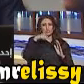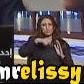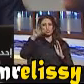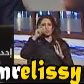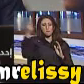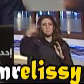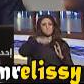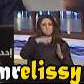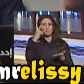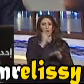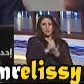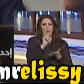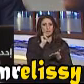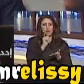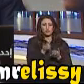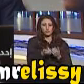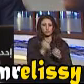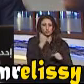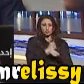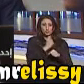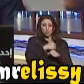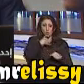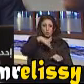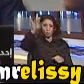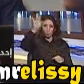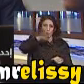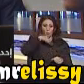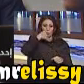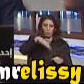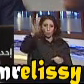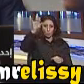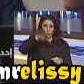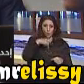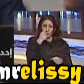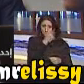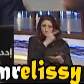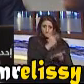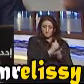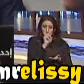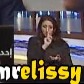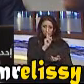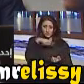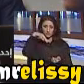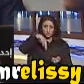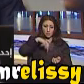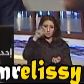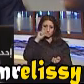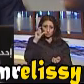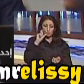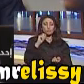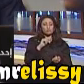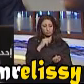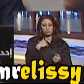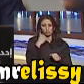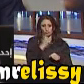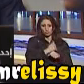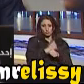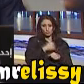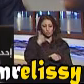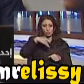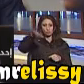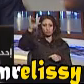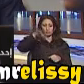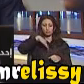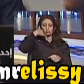افهم بس منك الله يكرمك، يعني انتوا بتروحوا الشغل وبتشتغلوا؟ ايوه يا فندم. وما قبضتوش بقالك 8 شهور؟ الشغل يا فندم، ومفيش